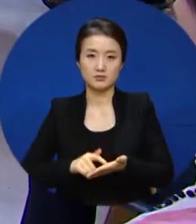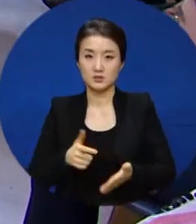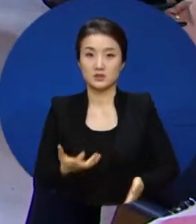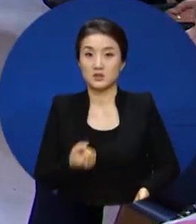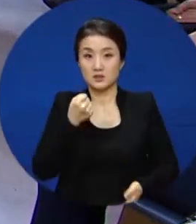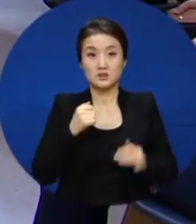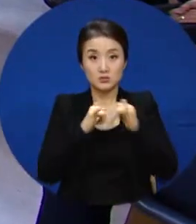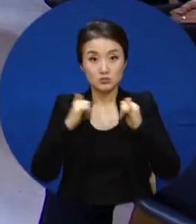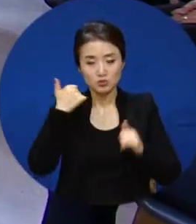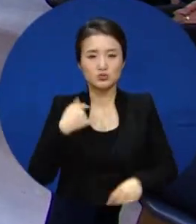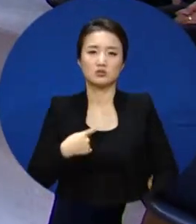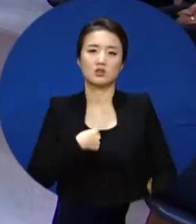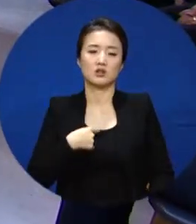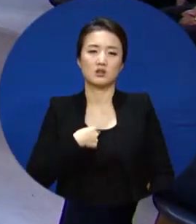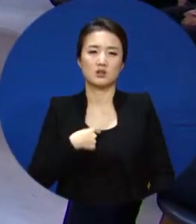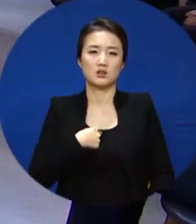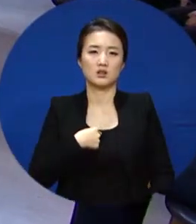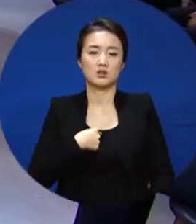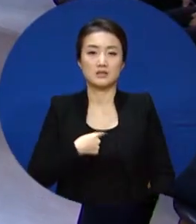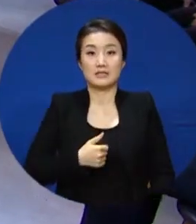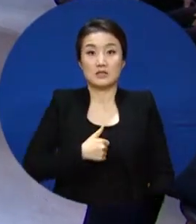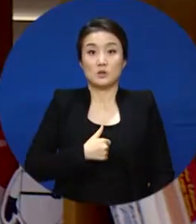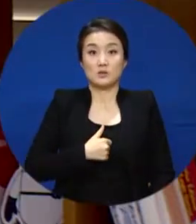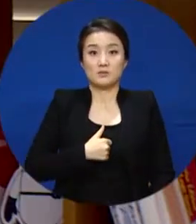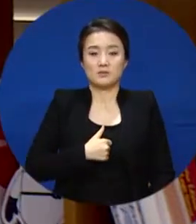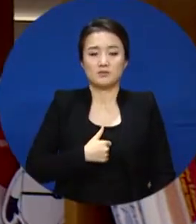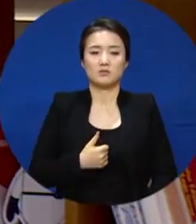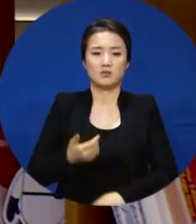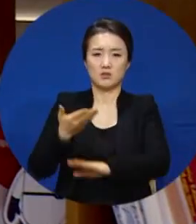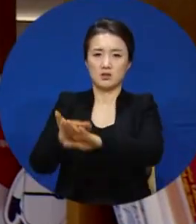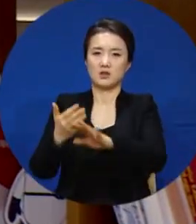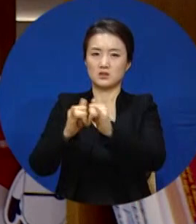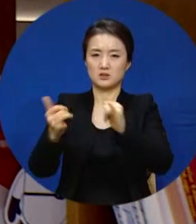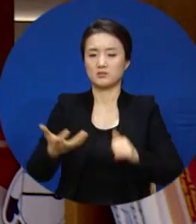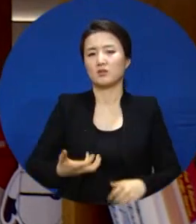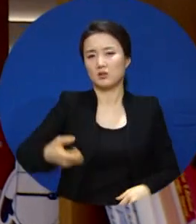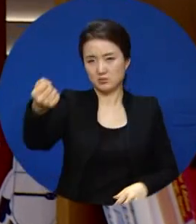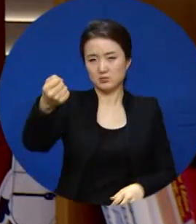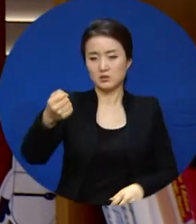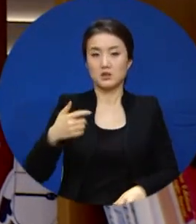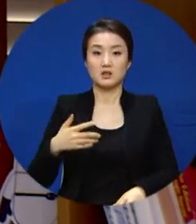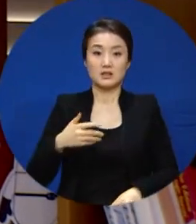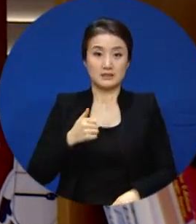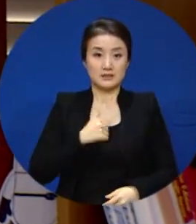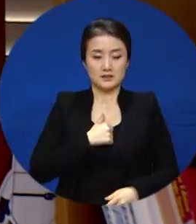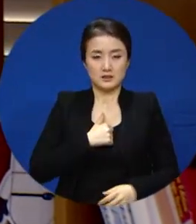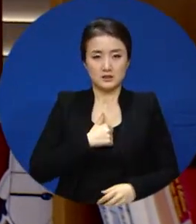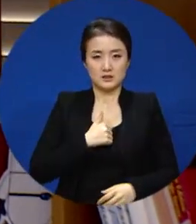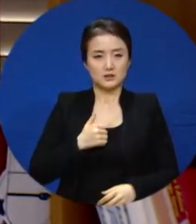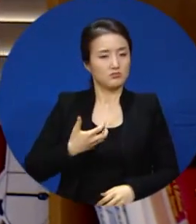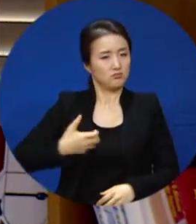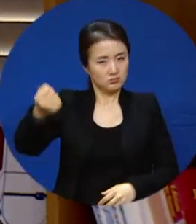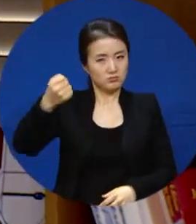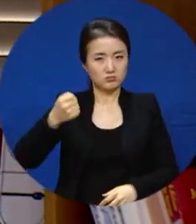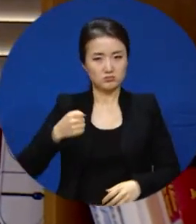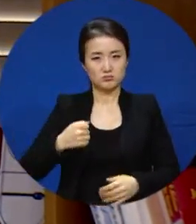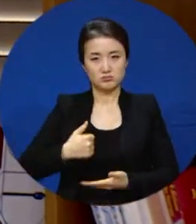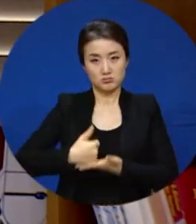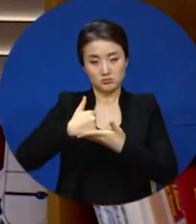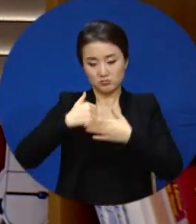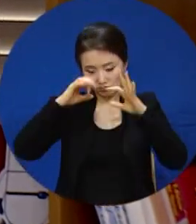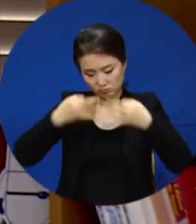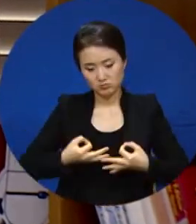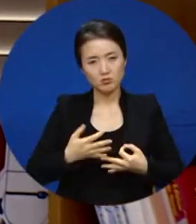누구요 나야 자존심은 누구 남 자존감은 누구 나 이 둘은 완전히 반대 게 내는데